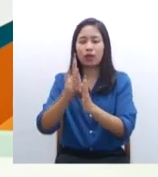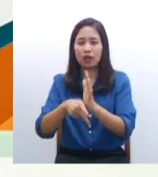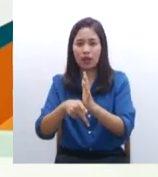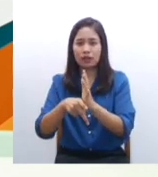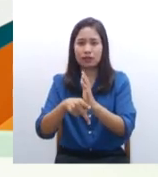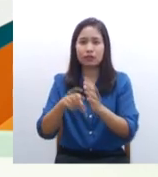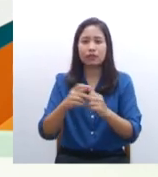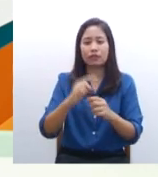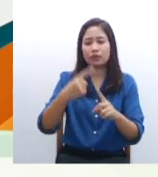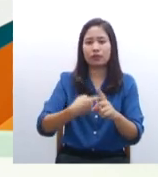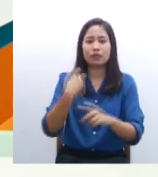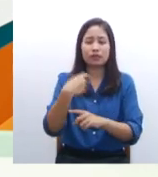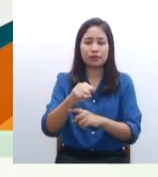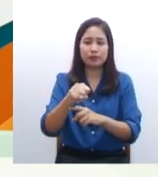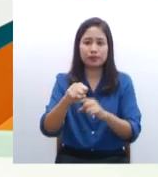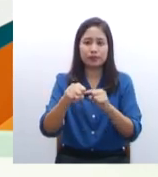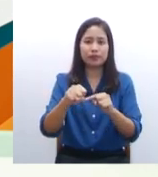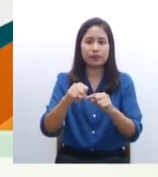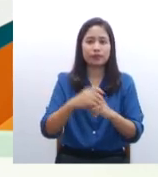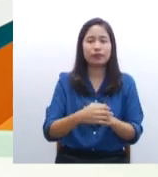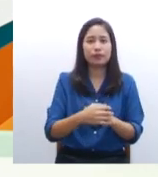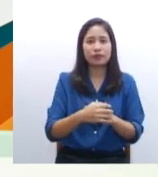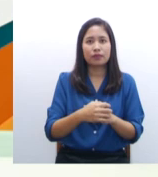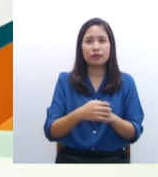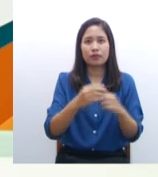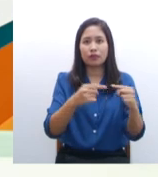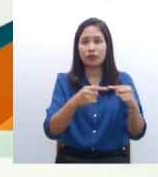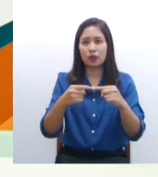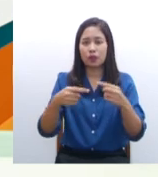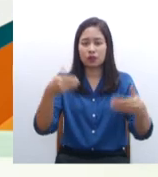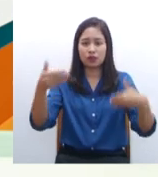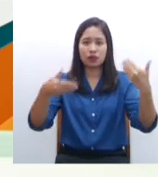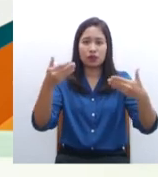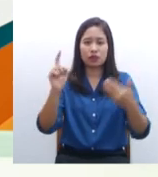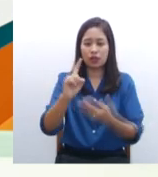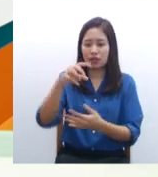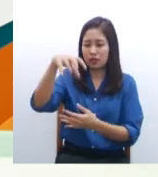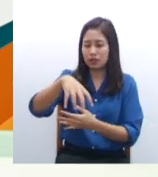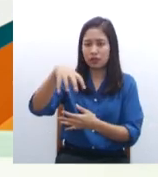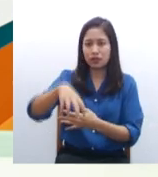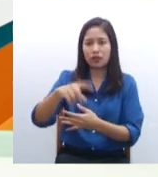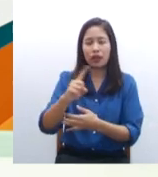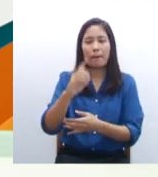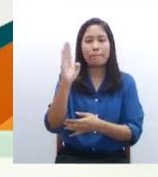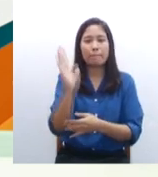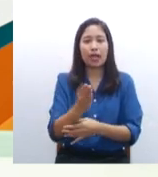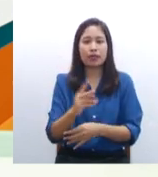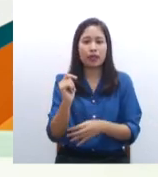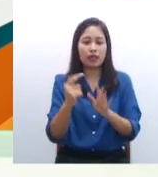าคม 2562 ณศูนย์นิทรรศการและประชุมไบเทคศูนย์ประชุมไบเทคนะครับบางนา